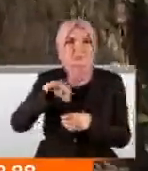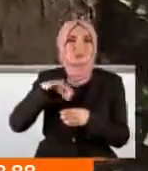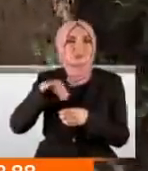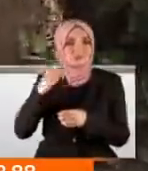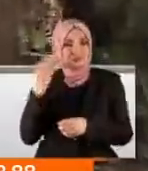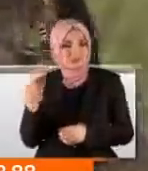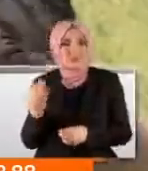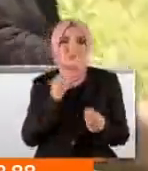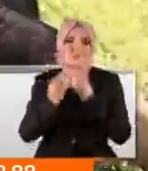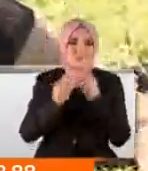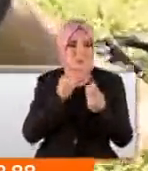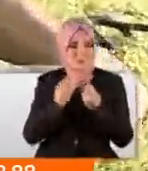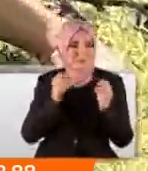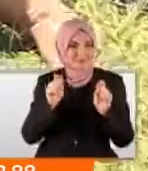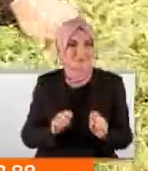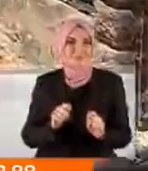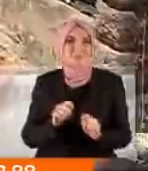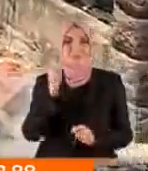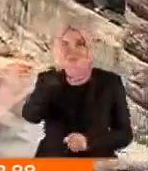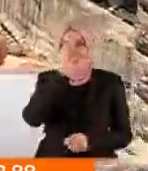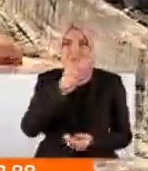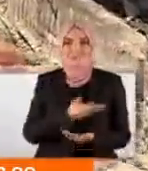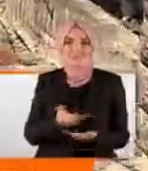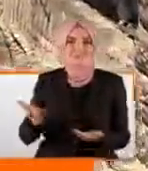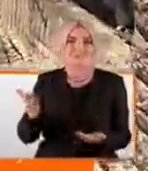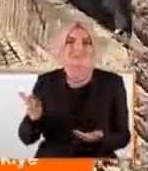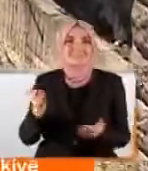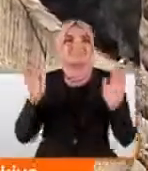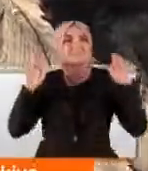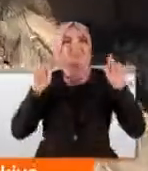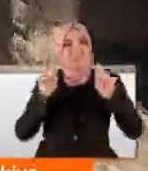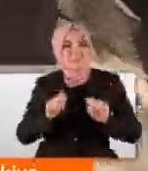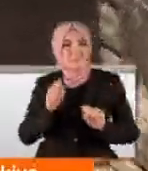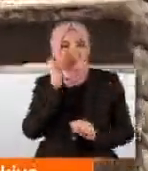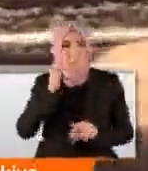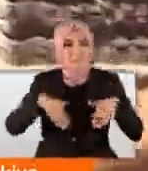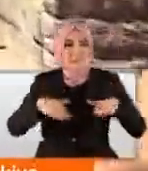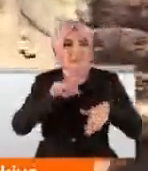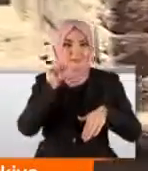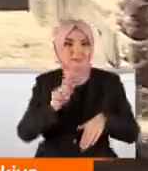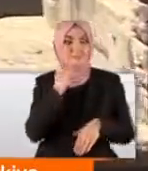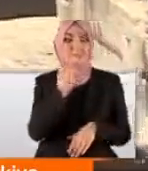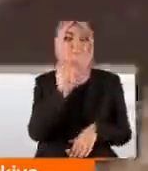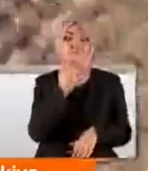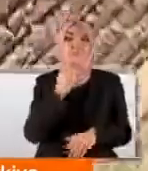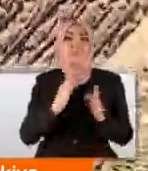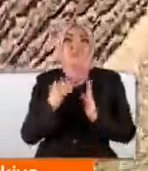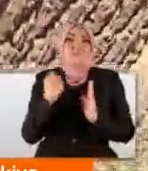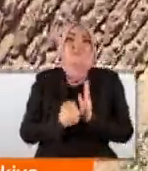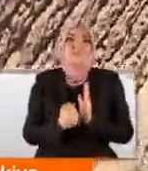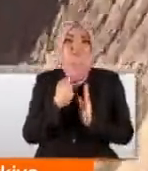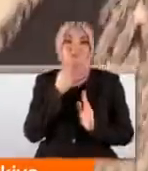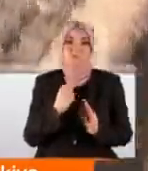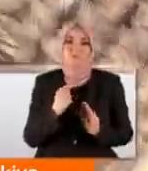sohbetini, muhabbetini yapıyor. Çimenlere uzanıyor. Özlediniz mi mangal yapmayı? Vallahi özledik. 1,5 senedir evin içindeyiz zaten. Köfteyi siz